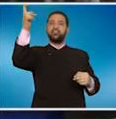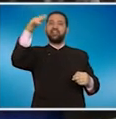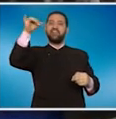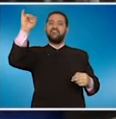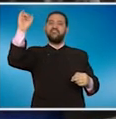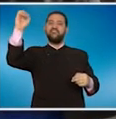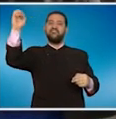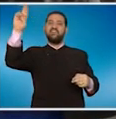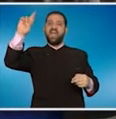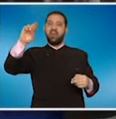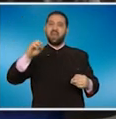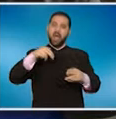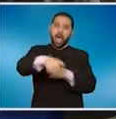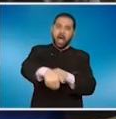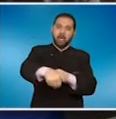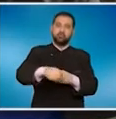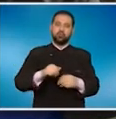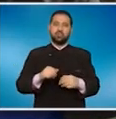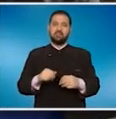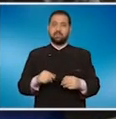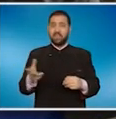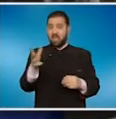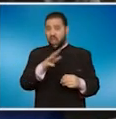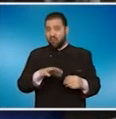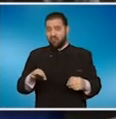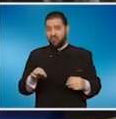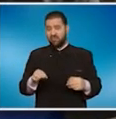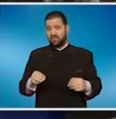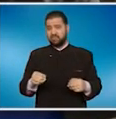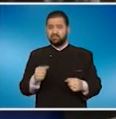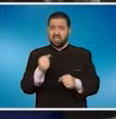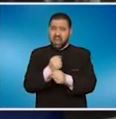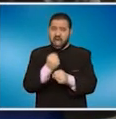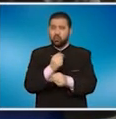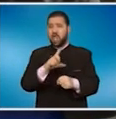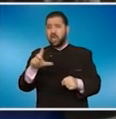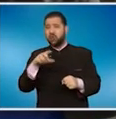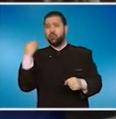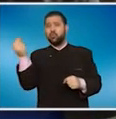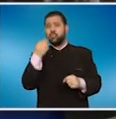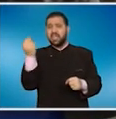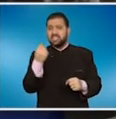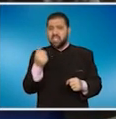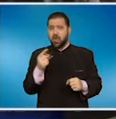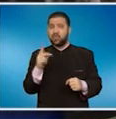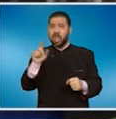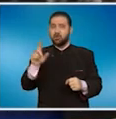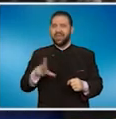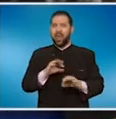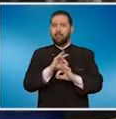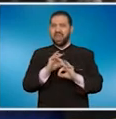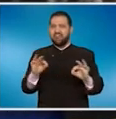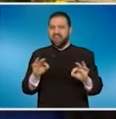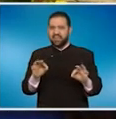îngerești fiind, de fapt, creaturi ale lui Dumnezeu, care nu erau perfecte, ci, așa ca și omul, mai târziu, trebuia să-și